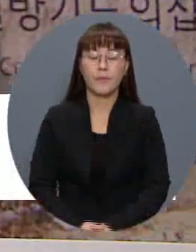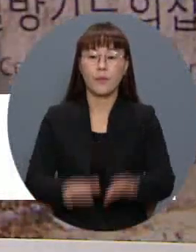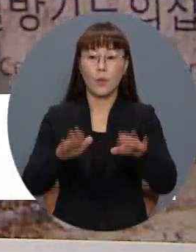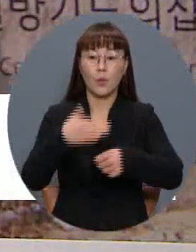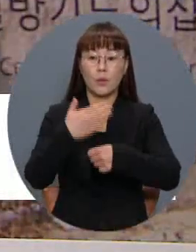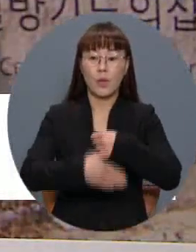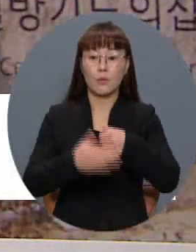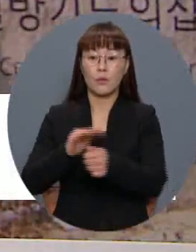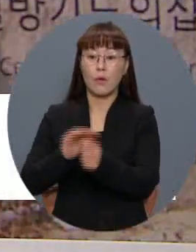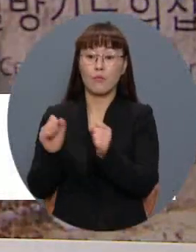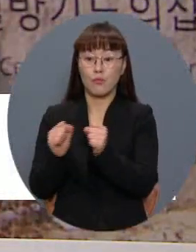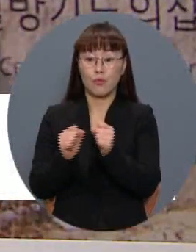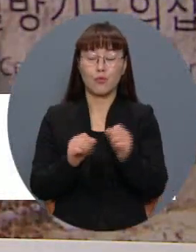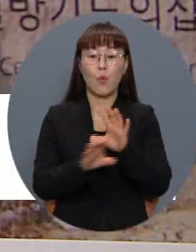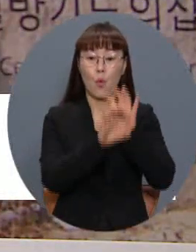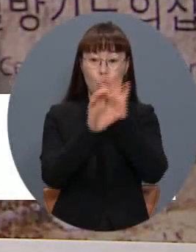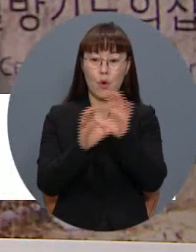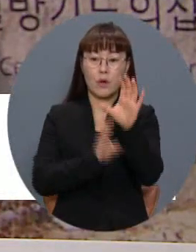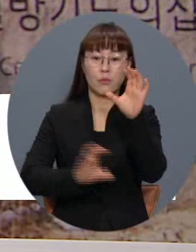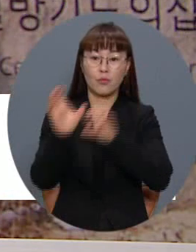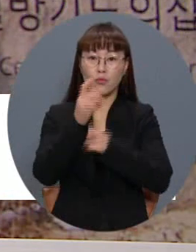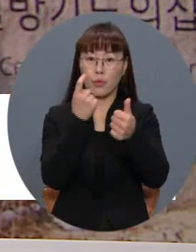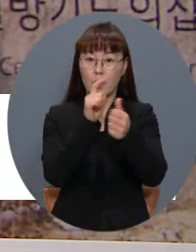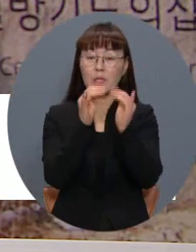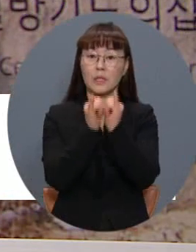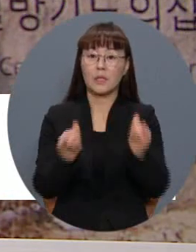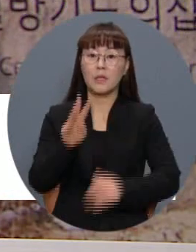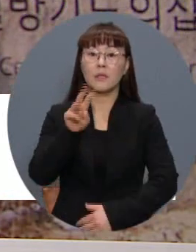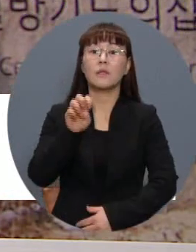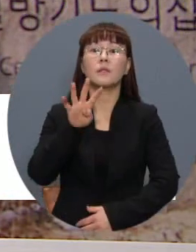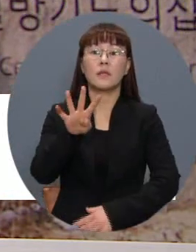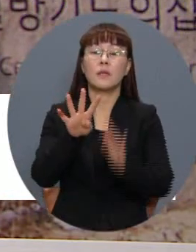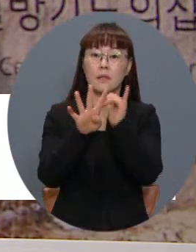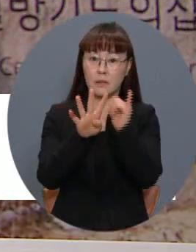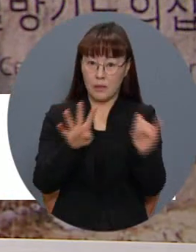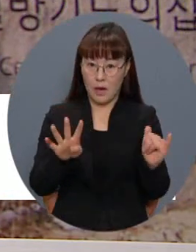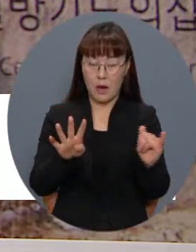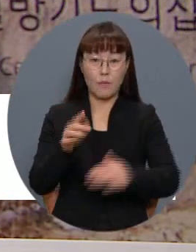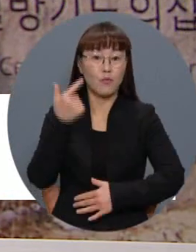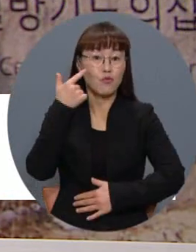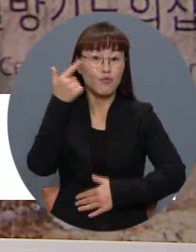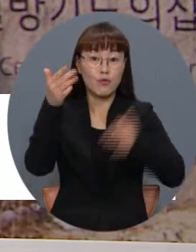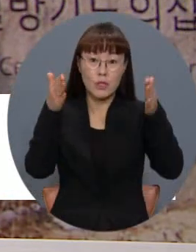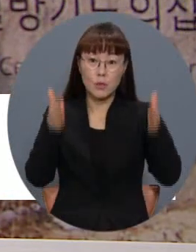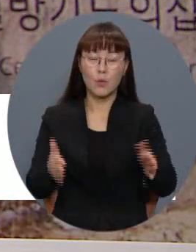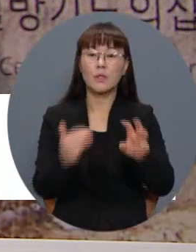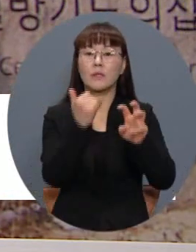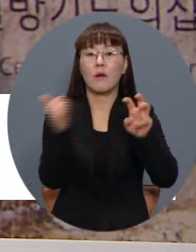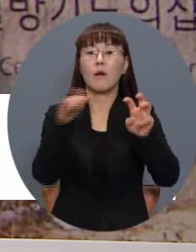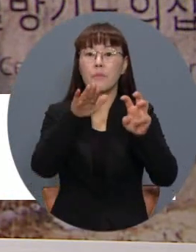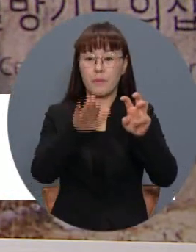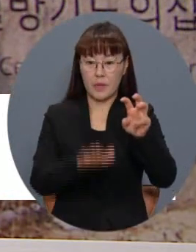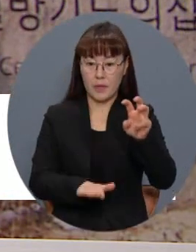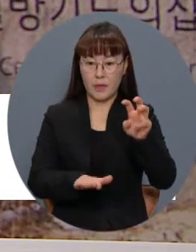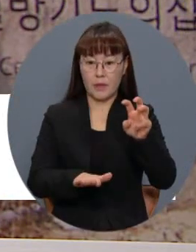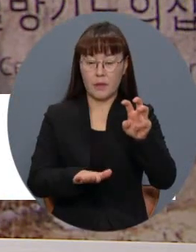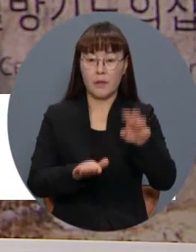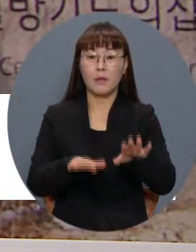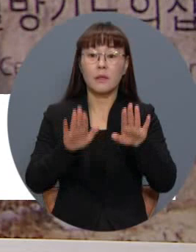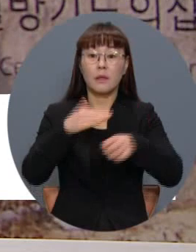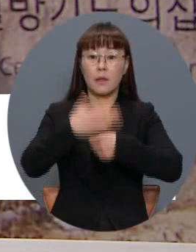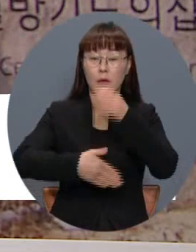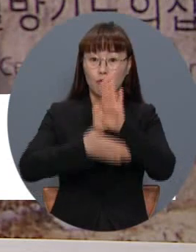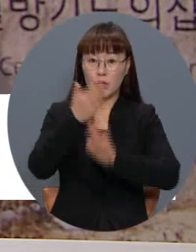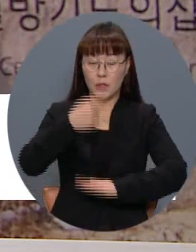오늘 대구와 경북에서는 코로나19 신규 확진자가 34명 발생해 엿새 만에 30명대로 줄었습니다.